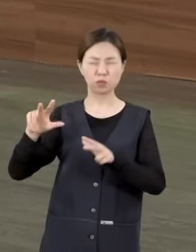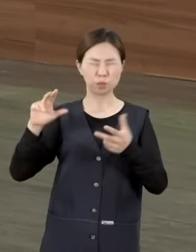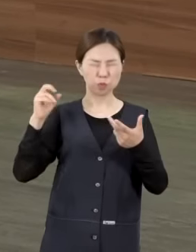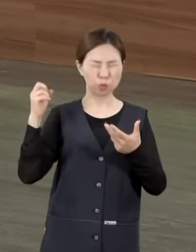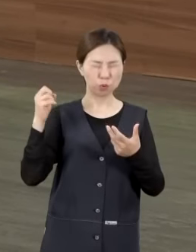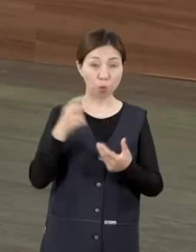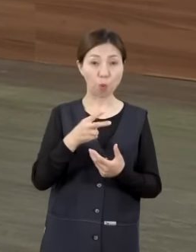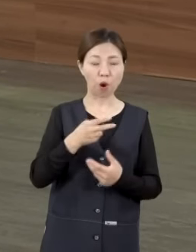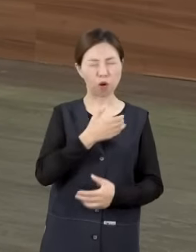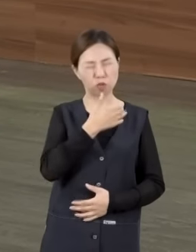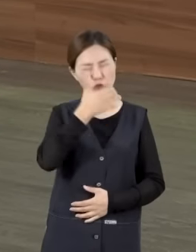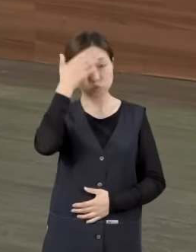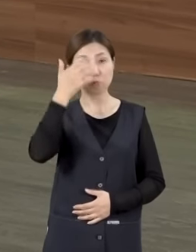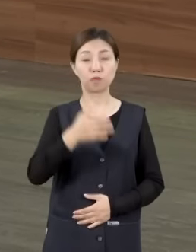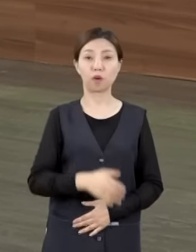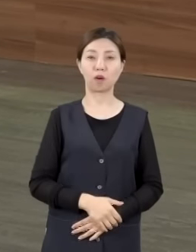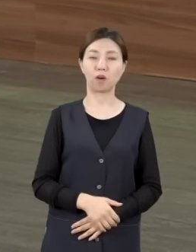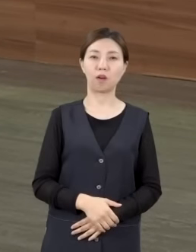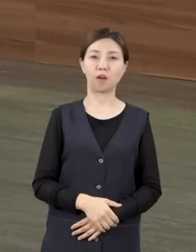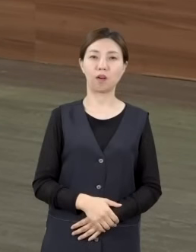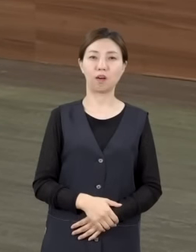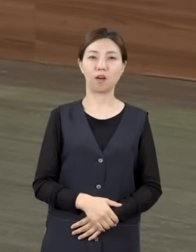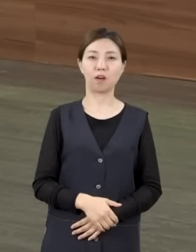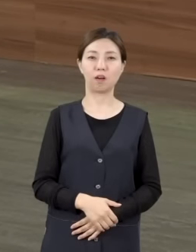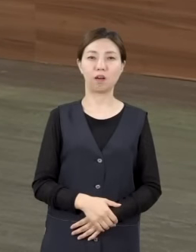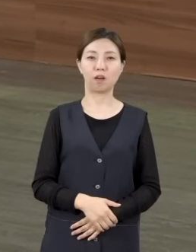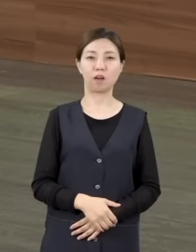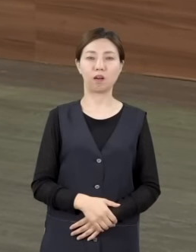똑같은 꿈을 두 번을 꾸신